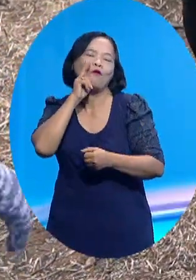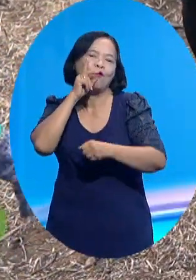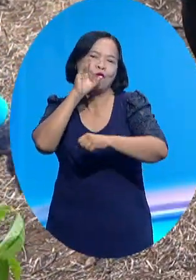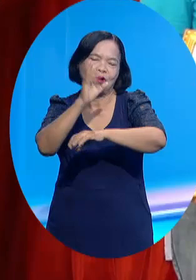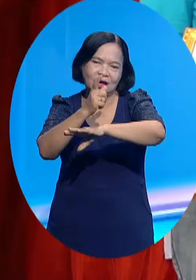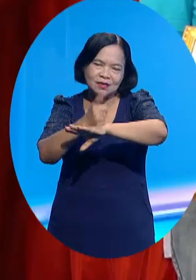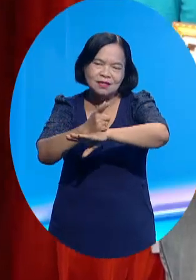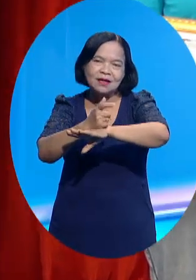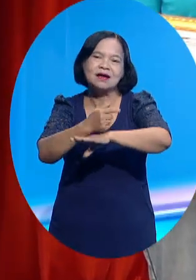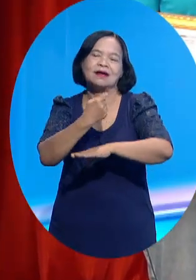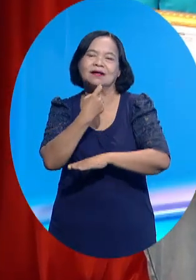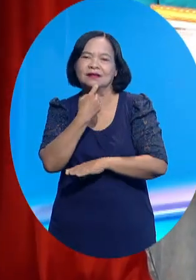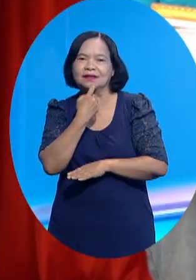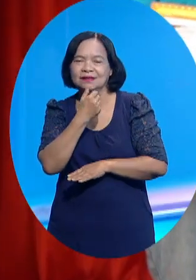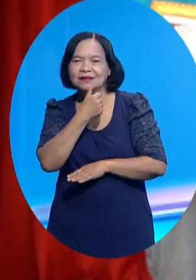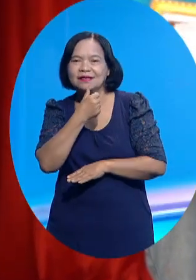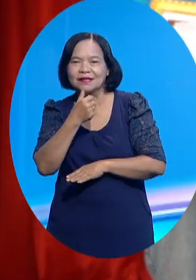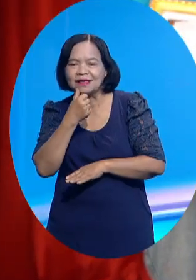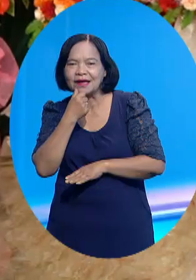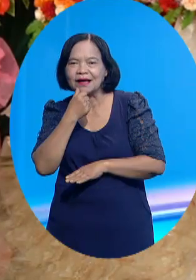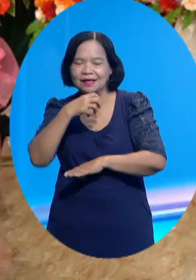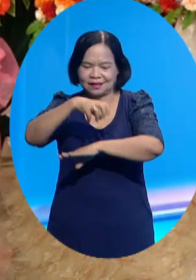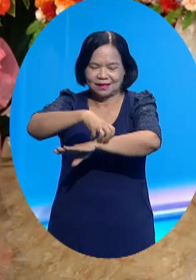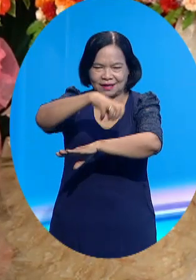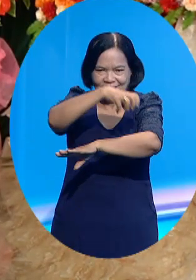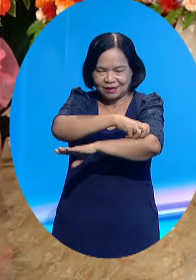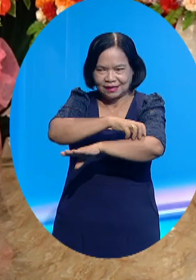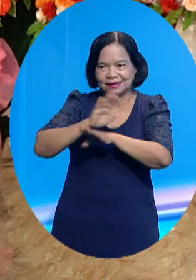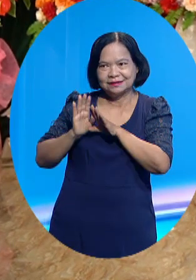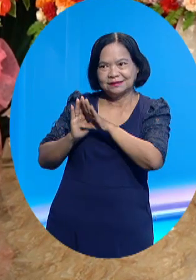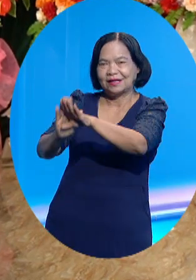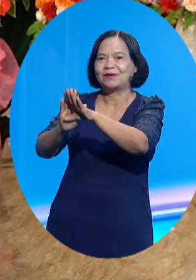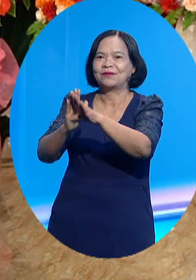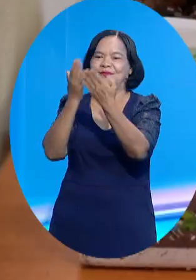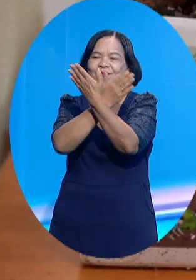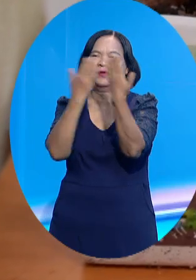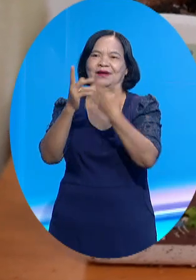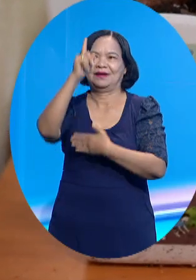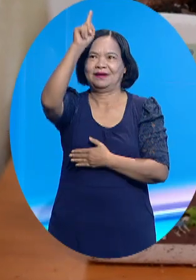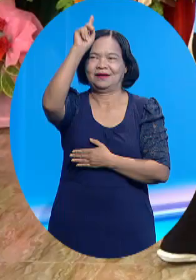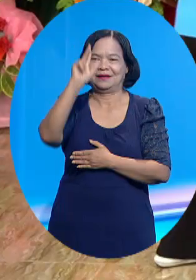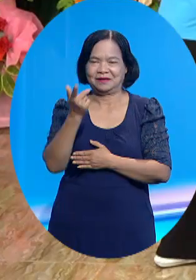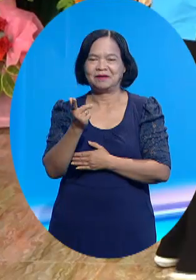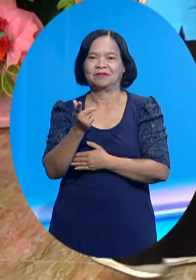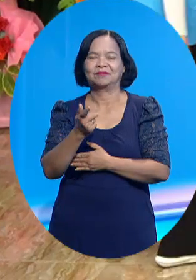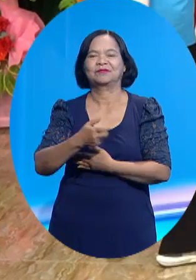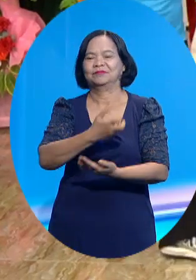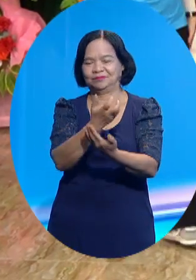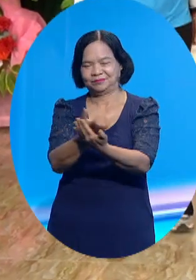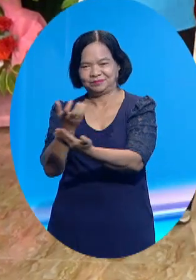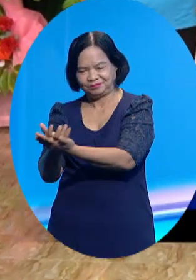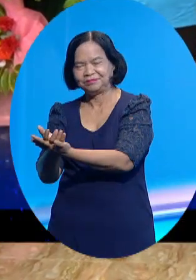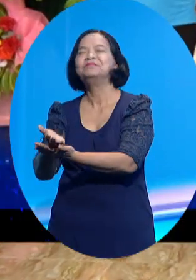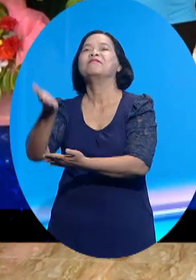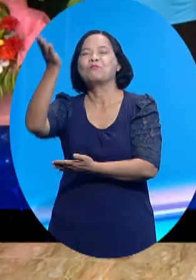Tiền Giang và Thanh Hóa dự án không chỉ tác động tích cực về các giải pháp chống biến đổi khí hậu mà còn lan tỏa những hành động đẹp đến cộng đồng nhằm